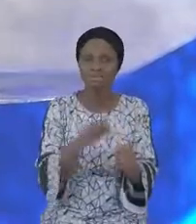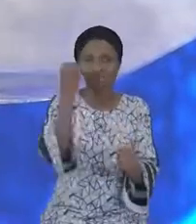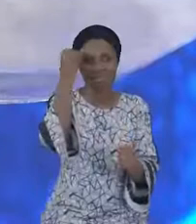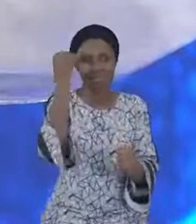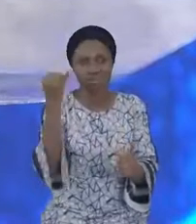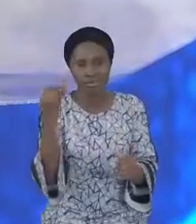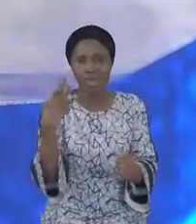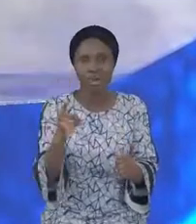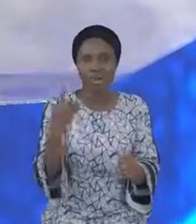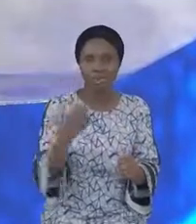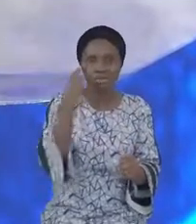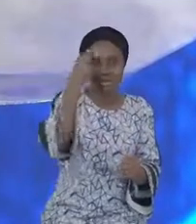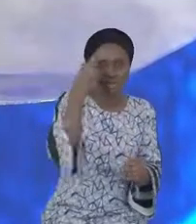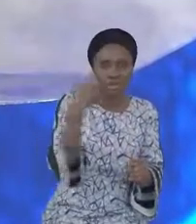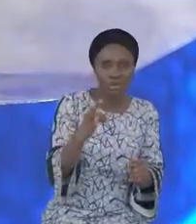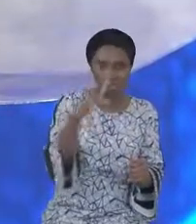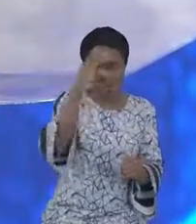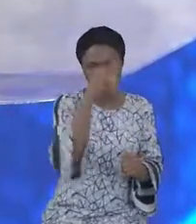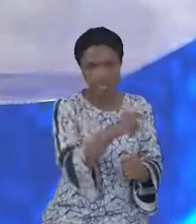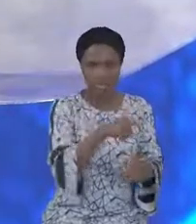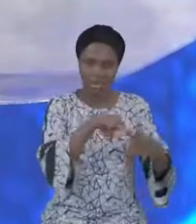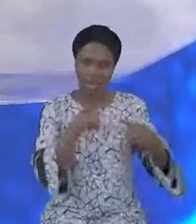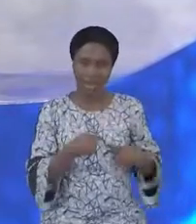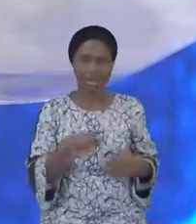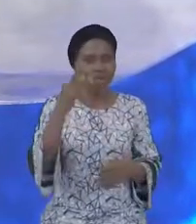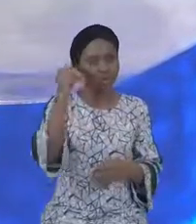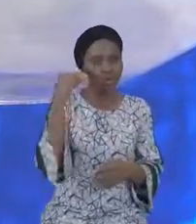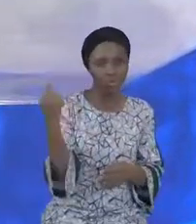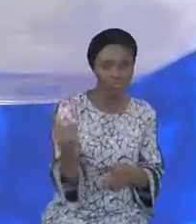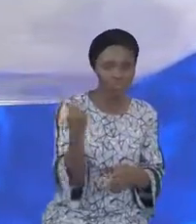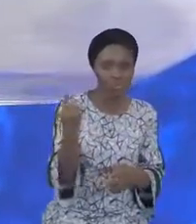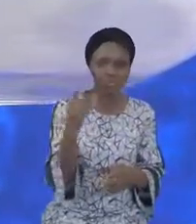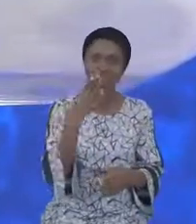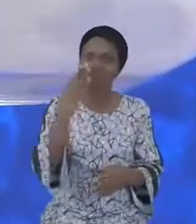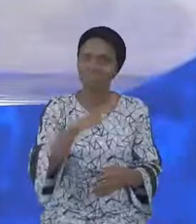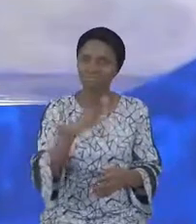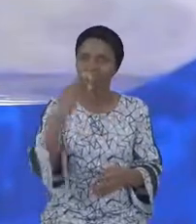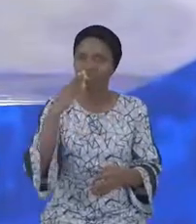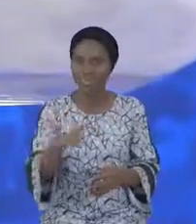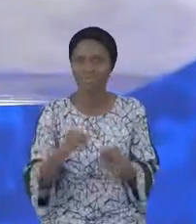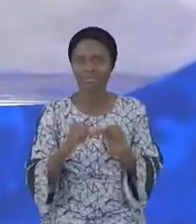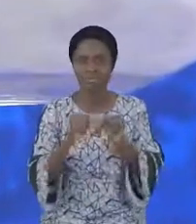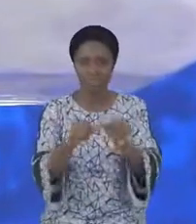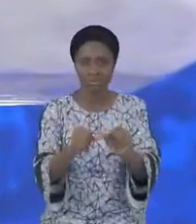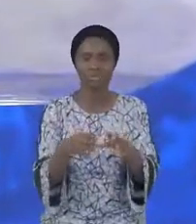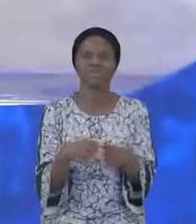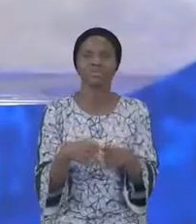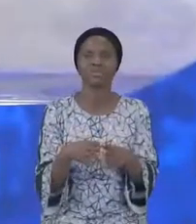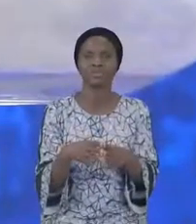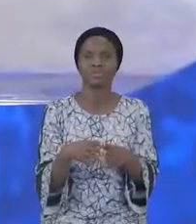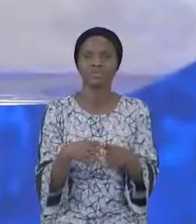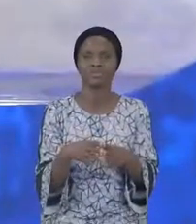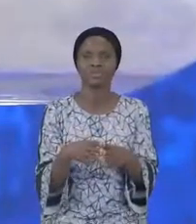les pensées de leur cœur se portaient chaque jour uniquement vers le